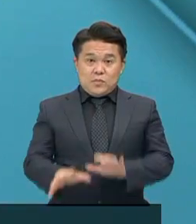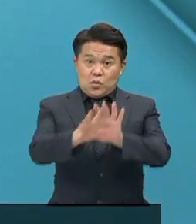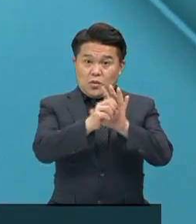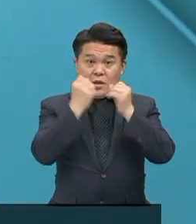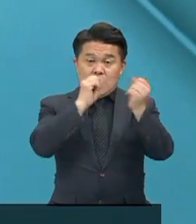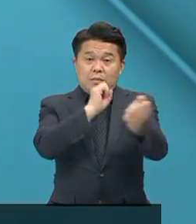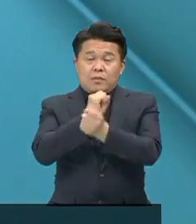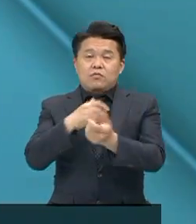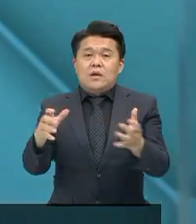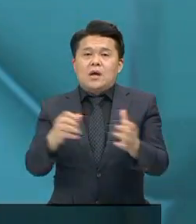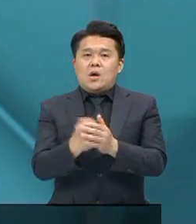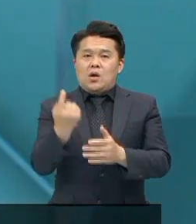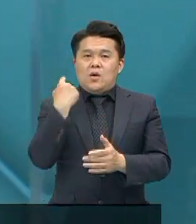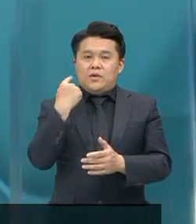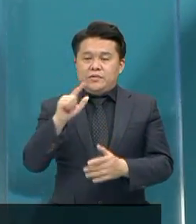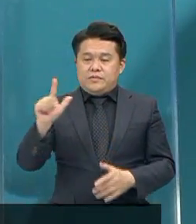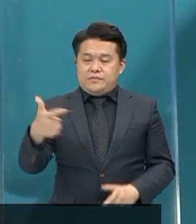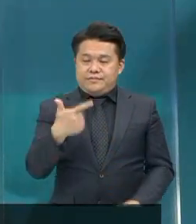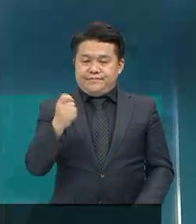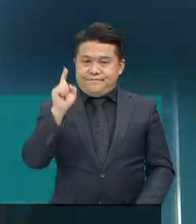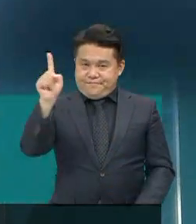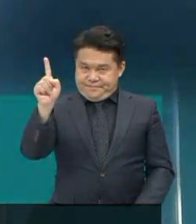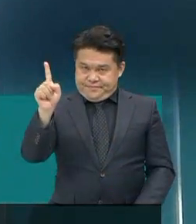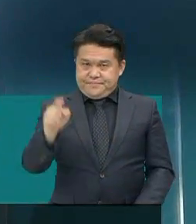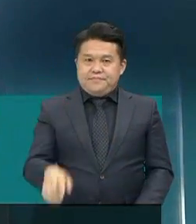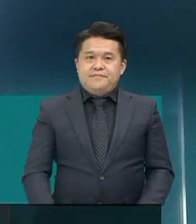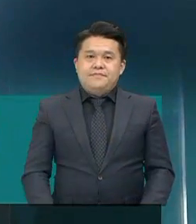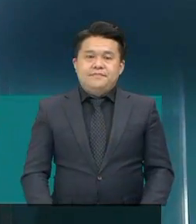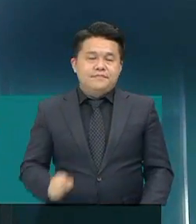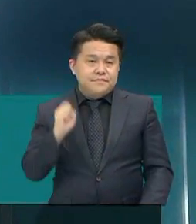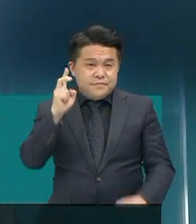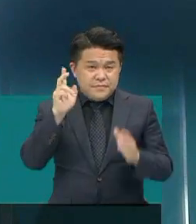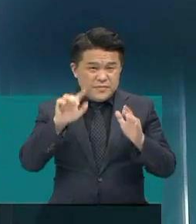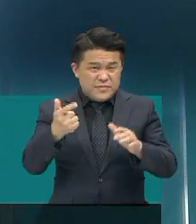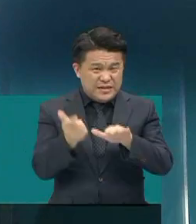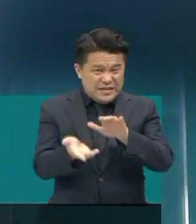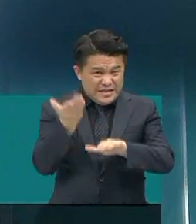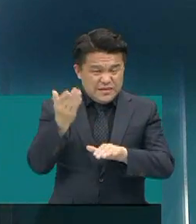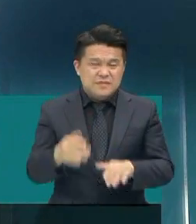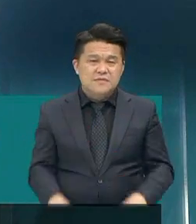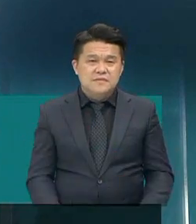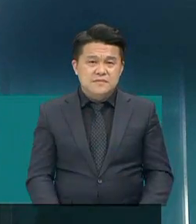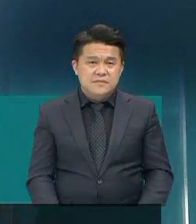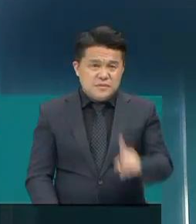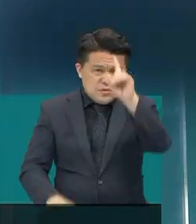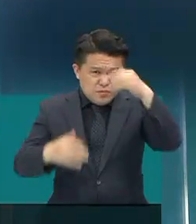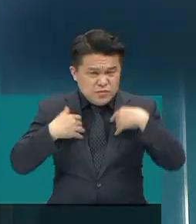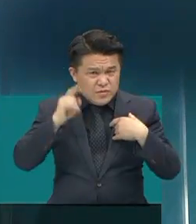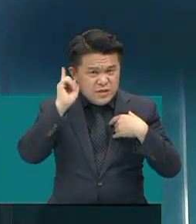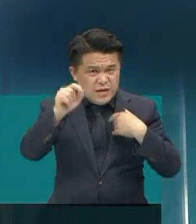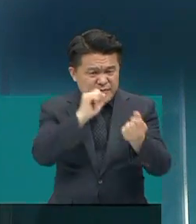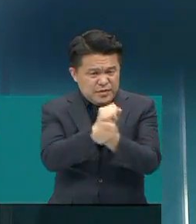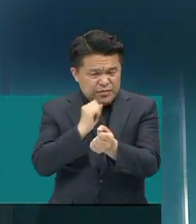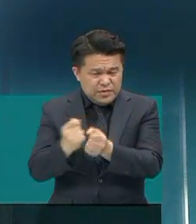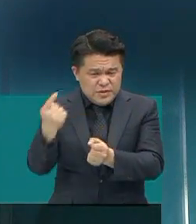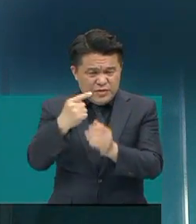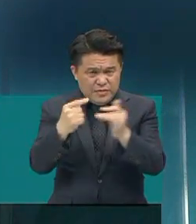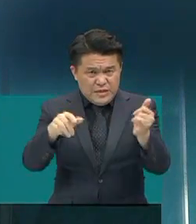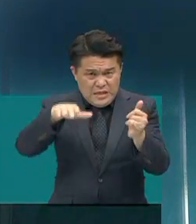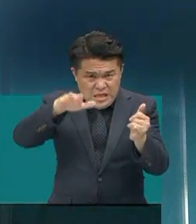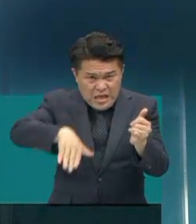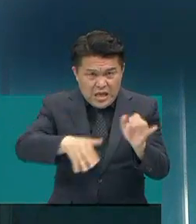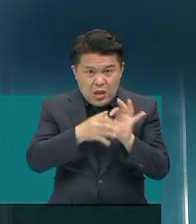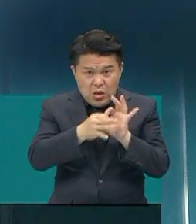코로나19 신규 확진자가 어제 661명이 나와서 이틀째 600명대를 유지했습니다. 정부는 하루 확진자 수가 1,000명